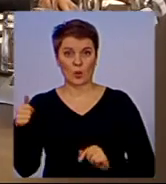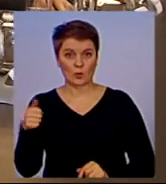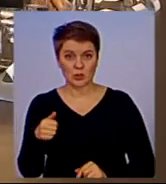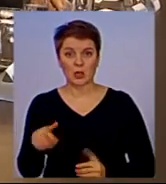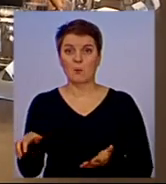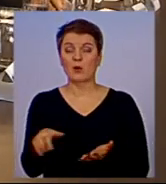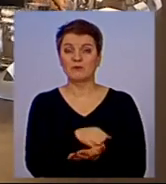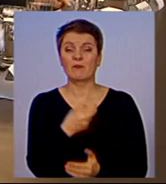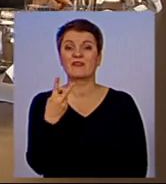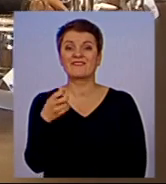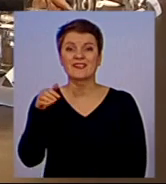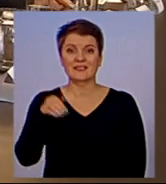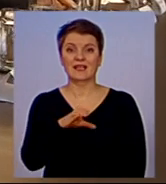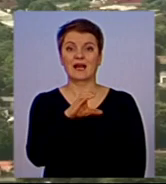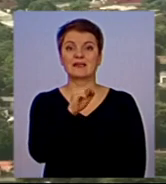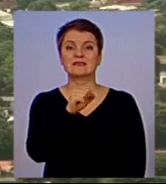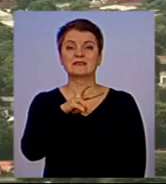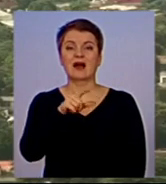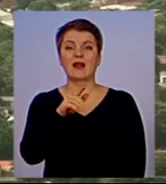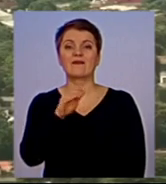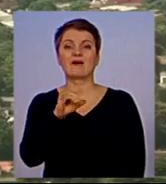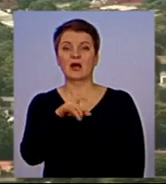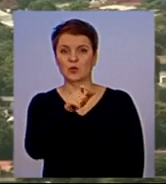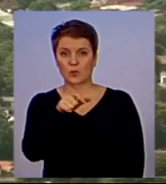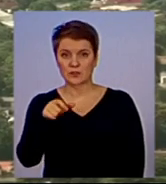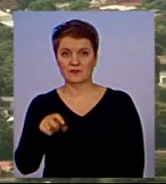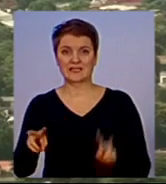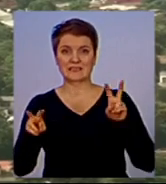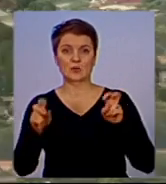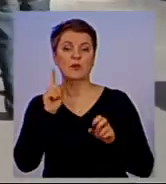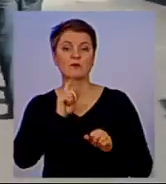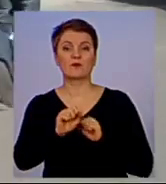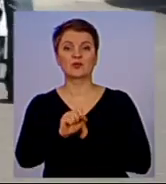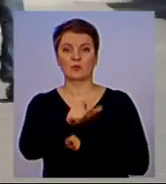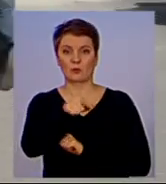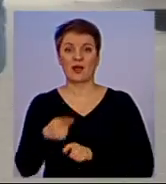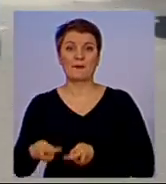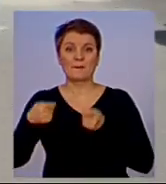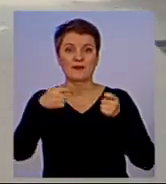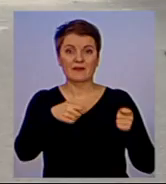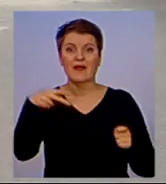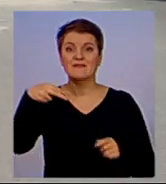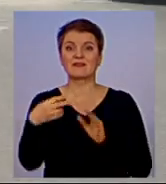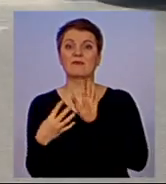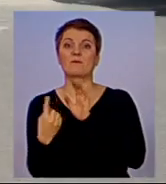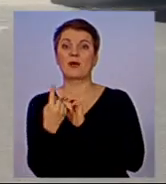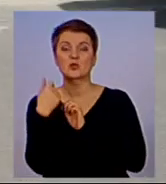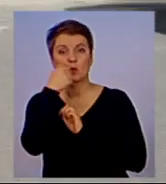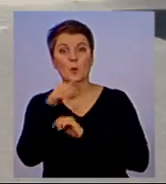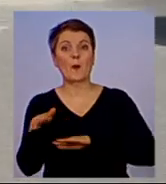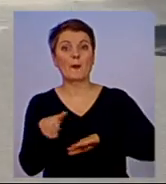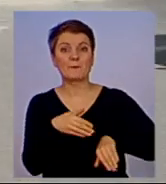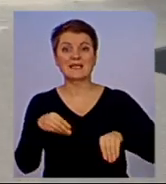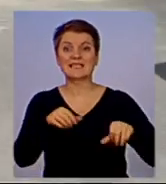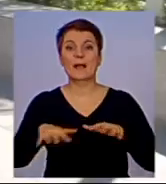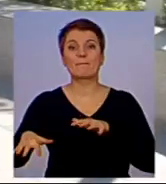200 тисяч сальвадорців статусу тимчасово захищених осіб. Вони переїхали до США після землетрусу 2001 року. Ось